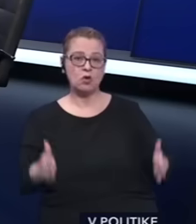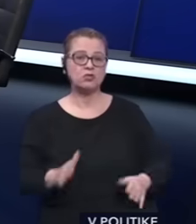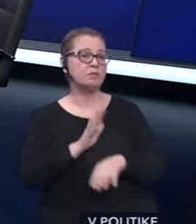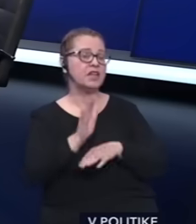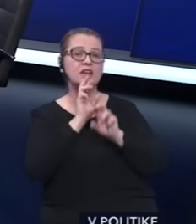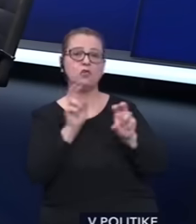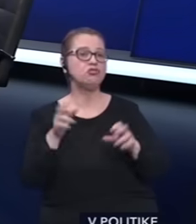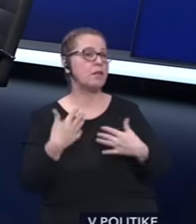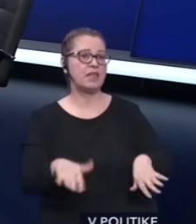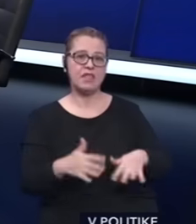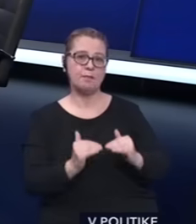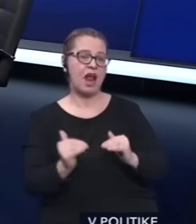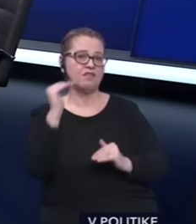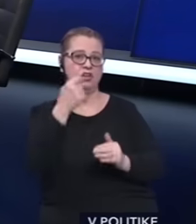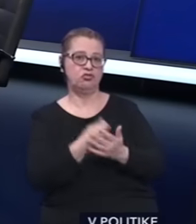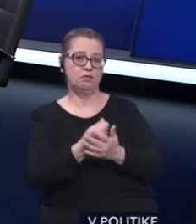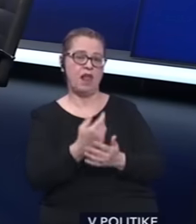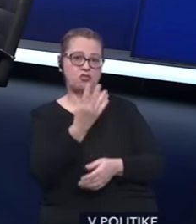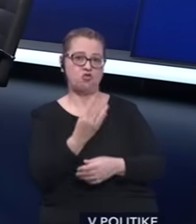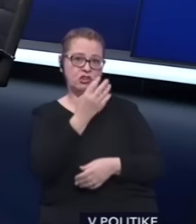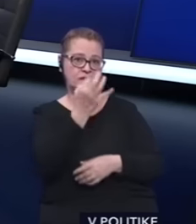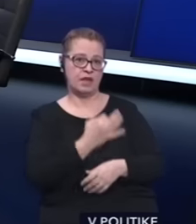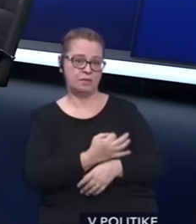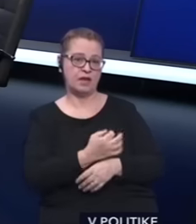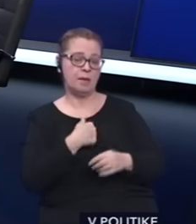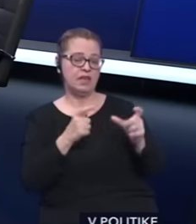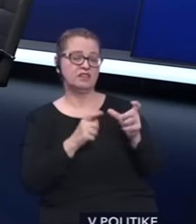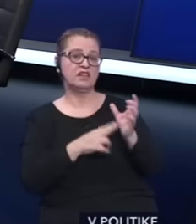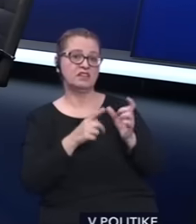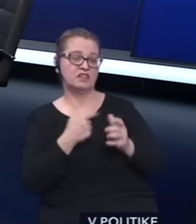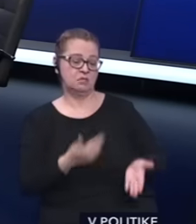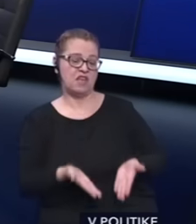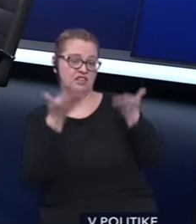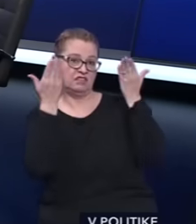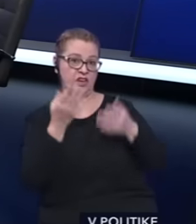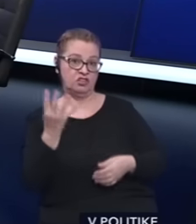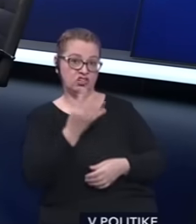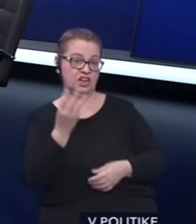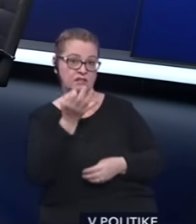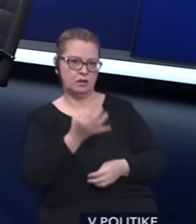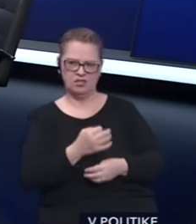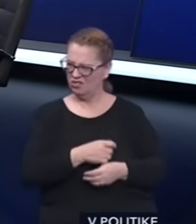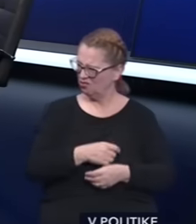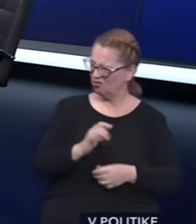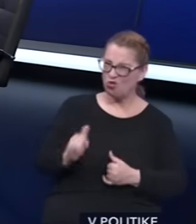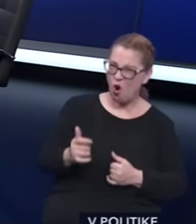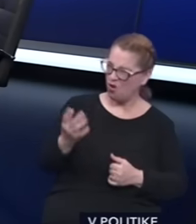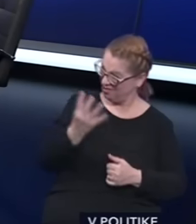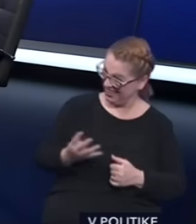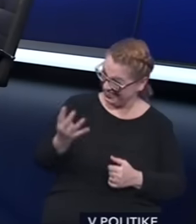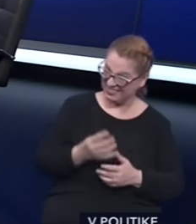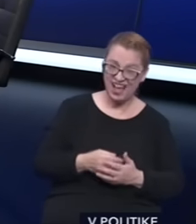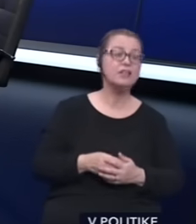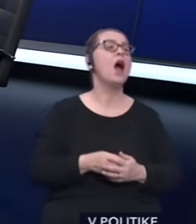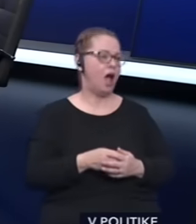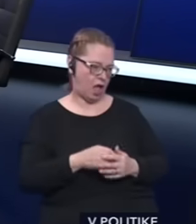nemali väčší plat o 40%. Na rozdiel od vás, SNS zdvihla učiteľom platy o 40%. V priemere 35 až 40